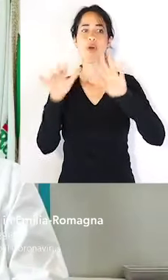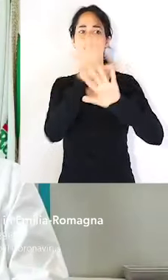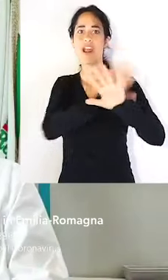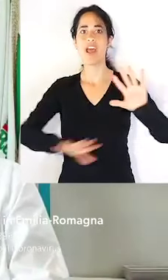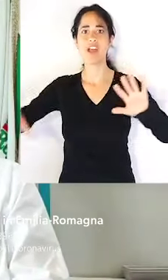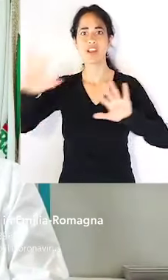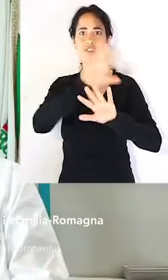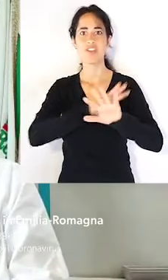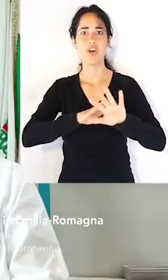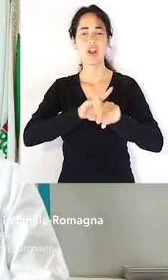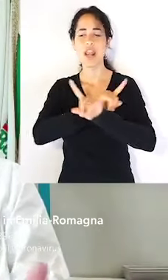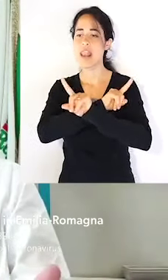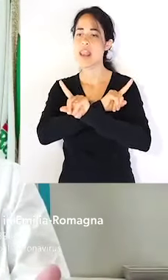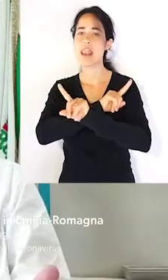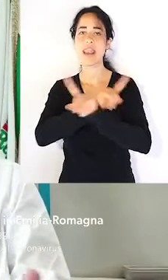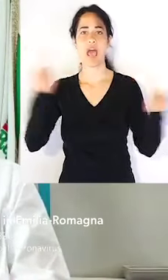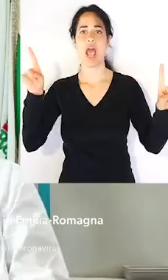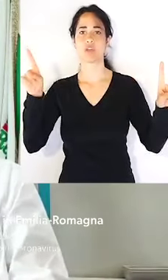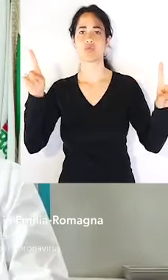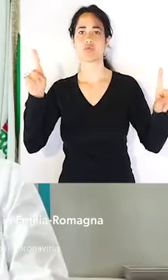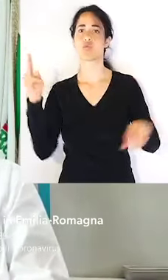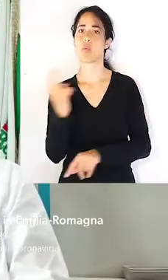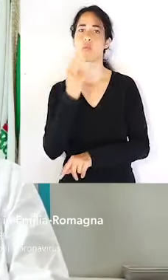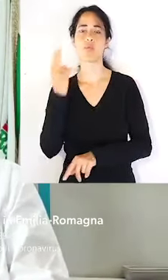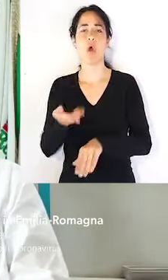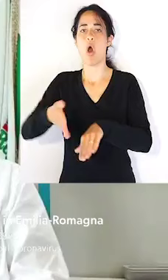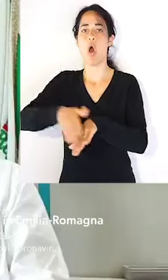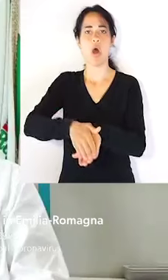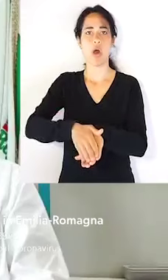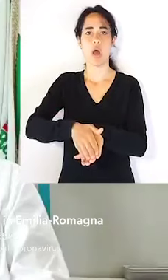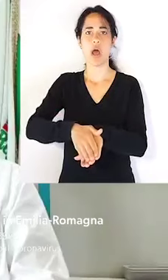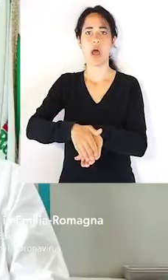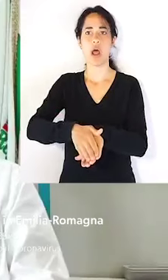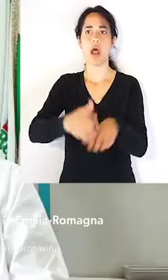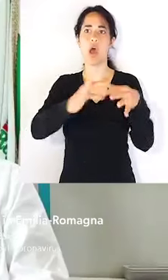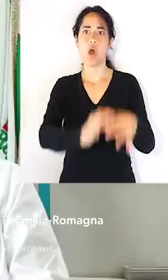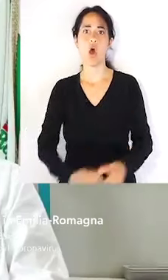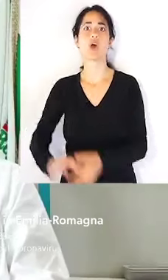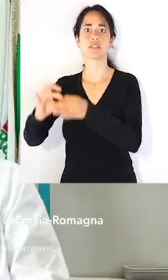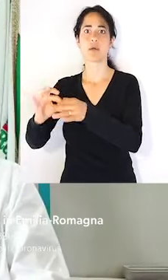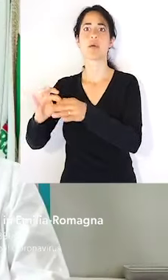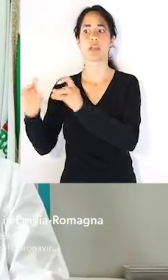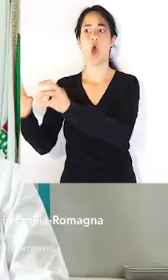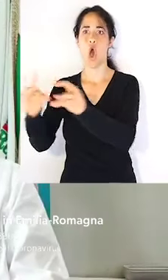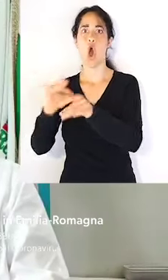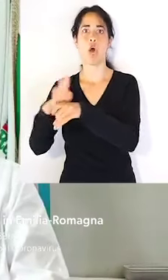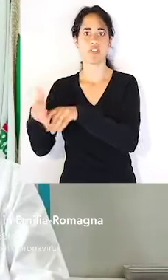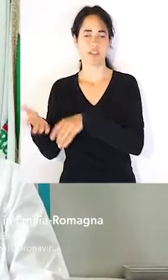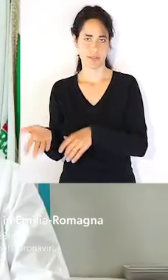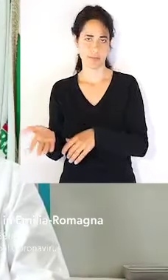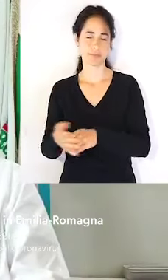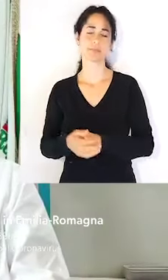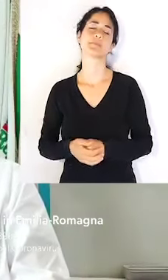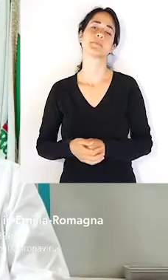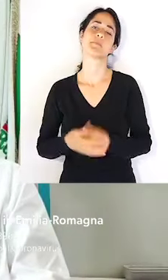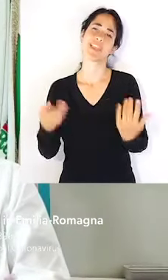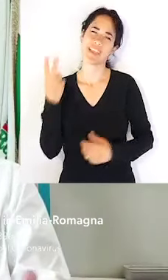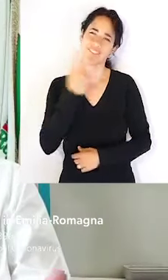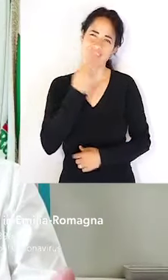questa regione nessuno più perde la vita in conseguenza dell'infezione da Covid, però è anche vero